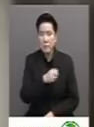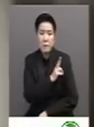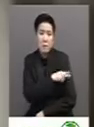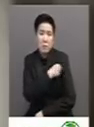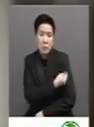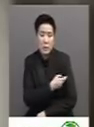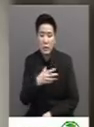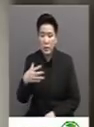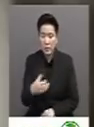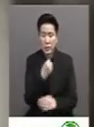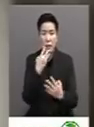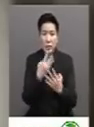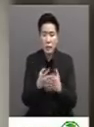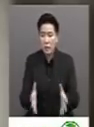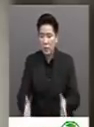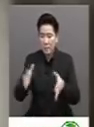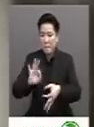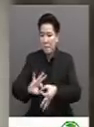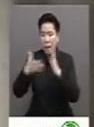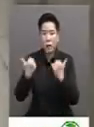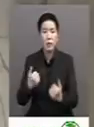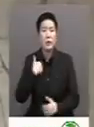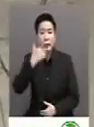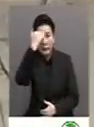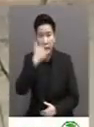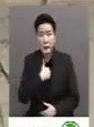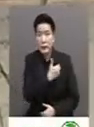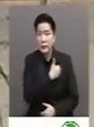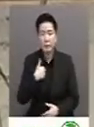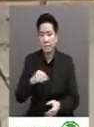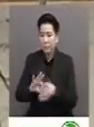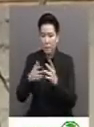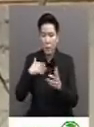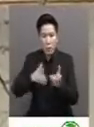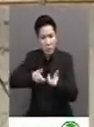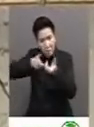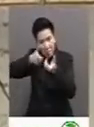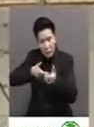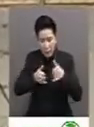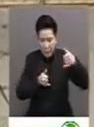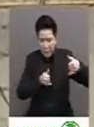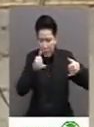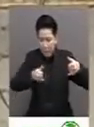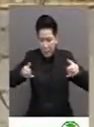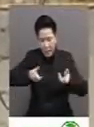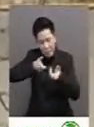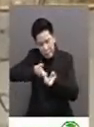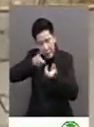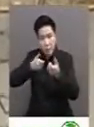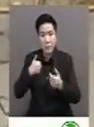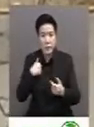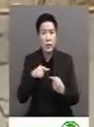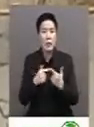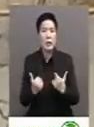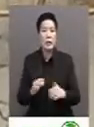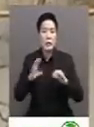รือนจำเผาอาคารหลายหลังรวมทั้งโบสถ์คริสต์อีกทั้งยังมีพลแม่นปืนนะคะที่ซุ่มตามอาคารต่างๆทำให้ทางการนั้นยาก